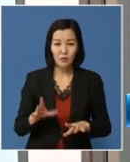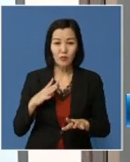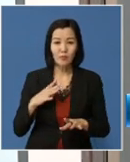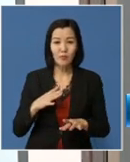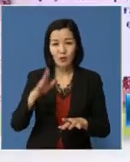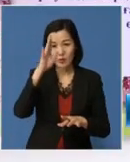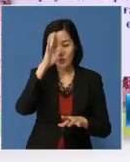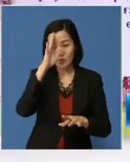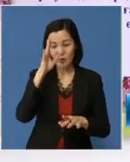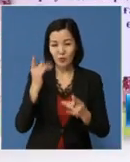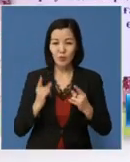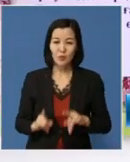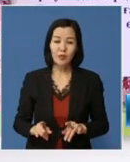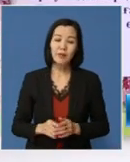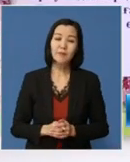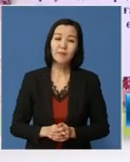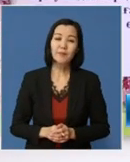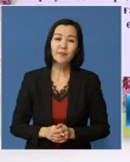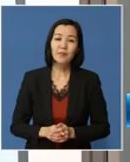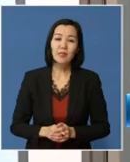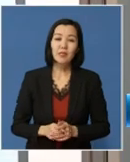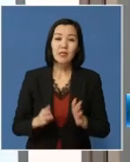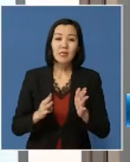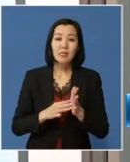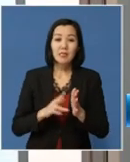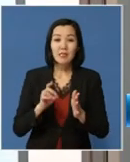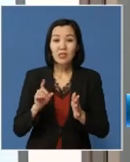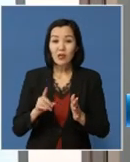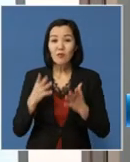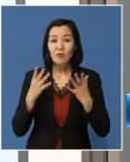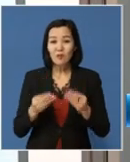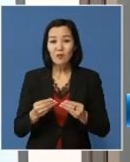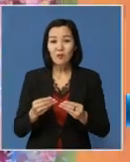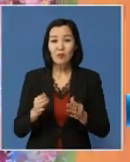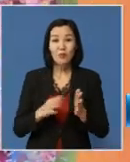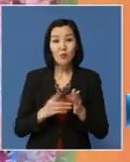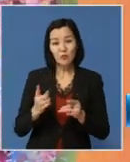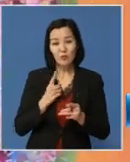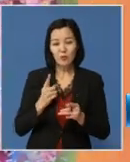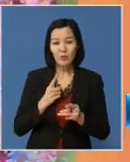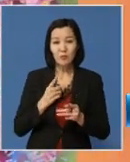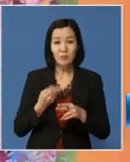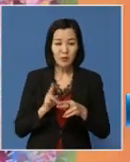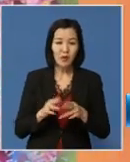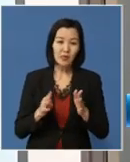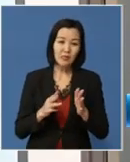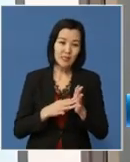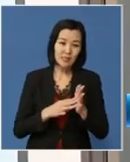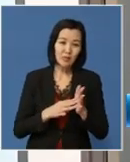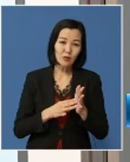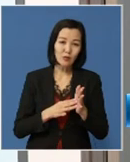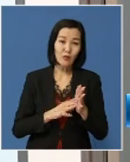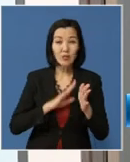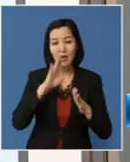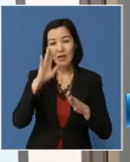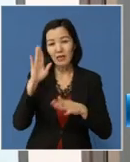Ол алып келдім дүниеге. Негізі 8 босанам деп ойламын, мен 9-ына тосып жүрдім. Бірақ 8 күні ата-енеме,